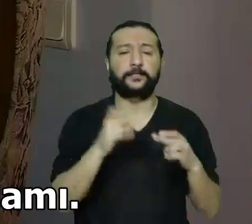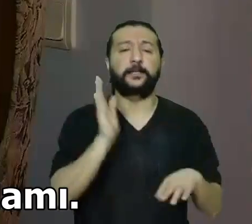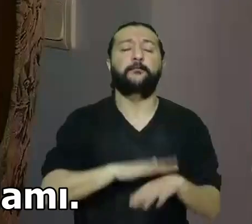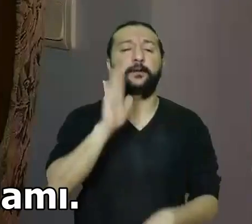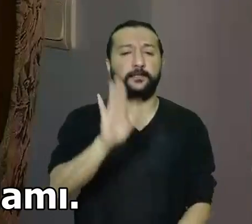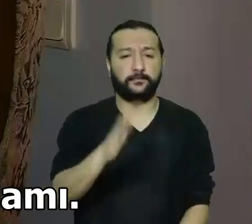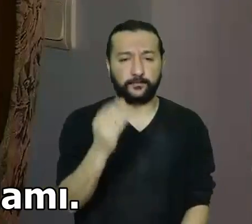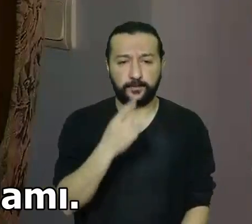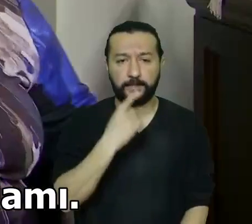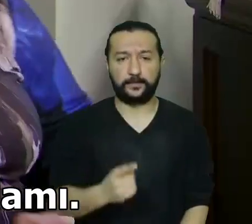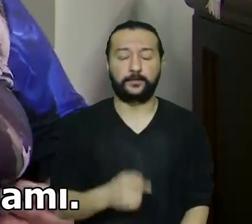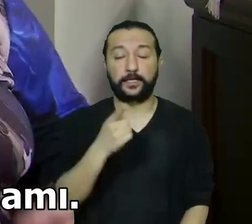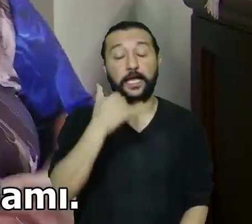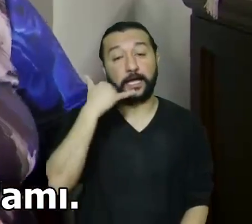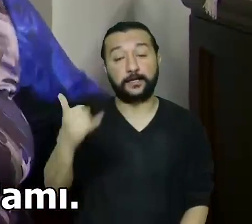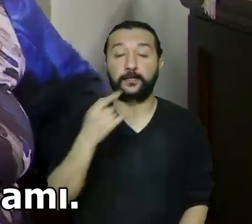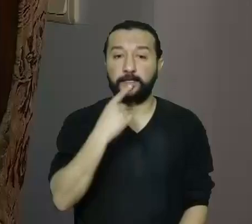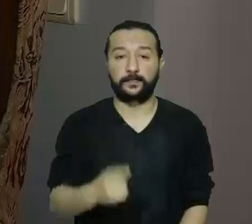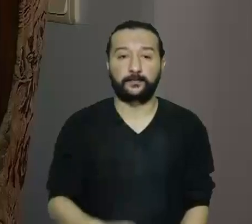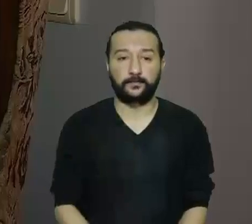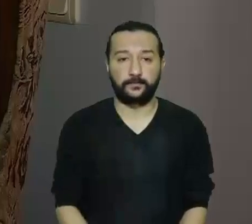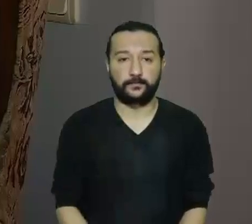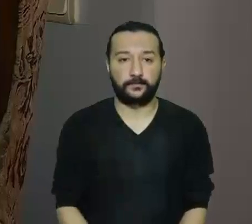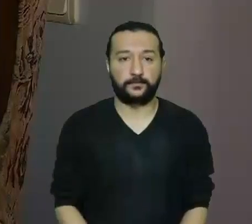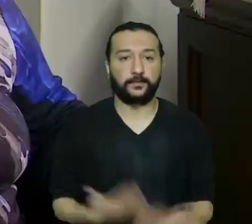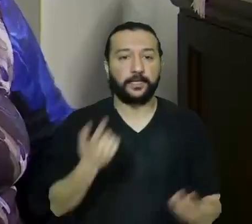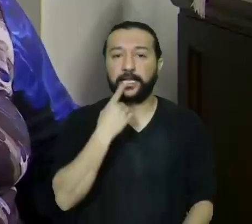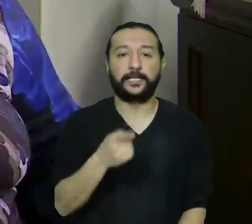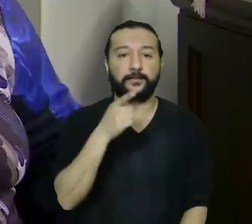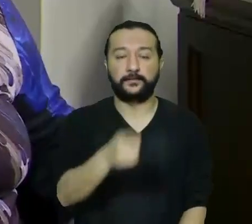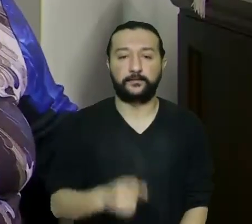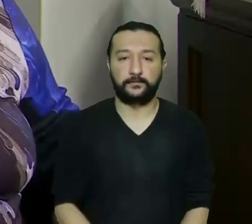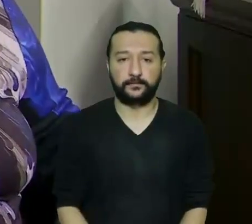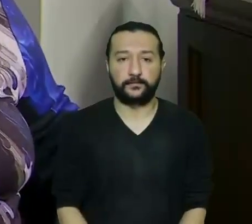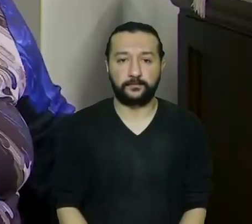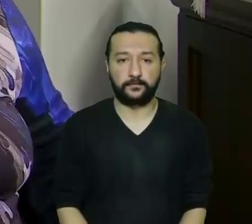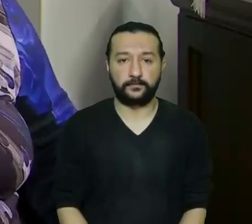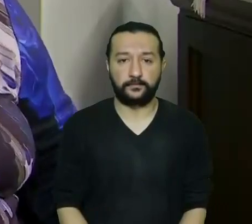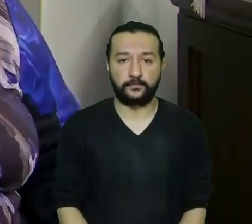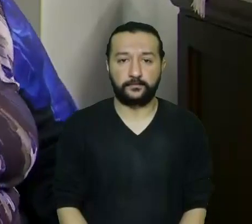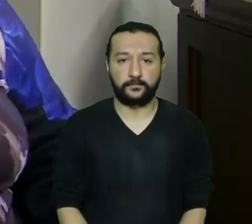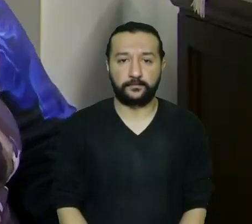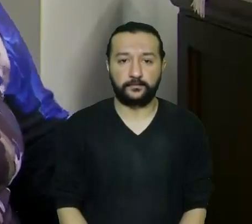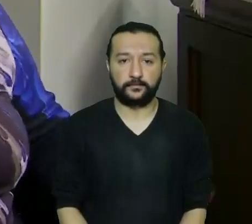yarıştırmayın. Hadi ara bakalım neymiş anlamı. Ne demişsin kanka? Ya